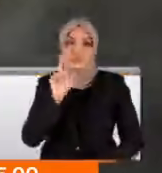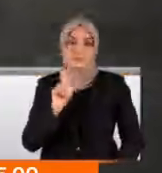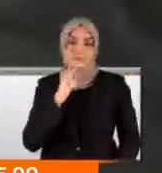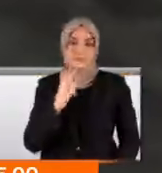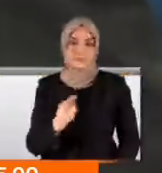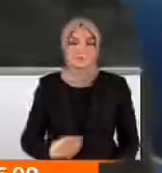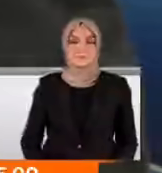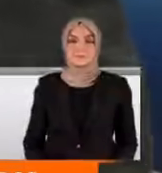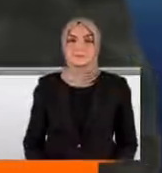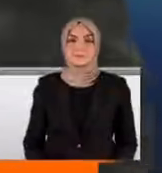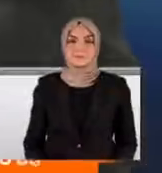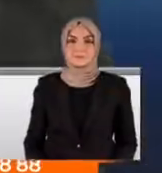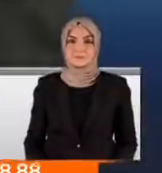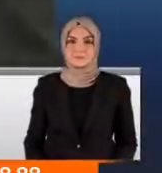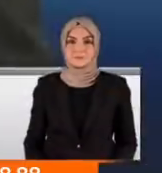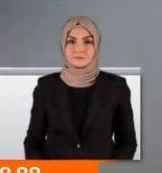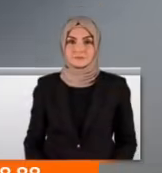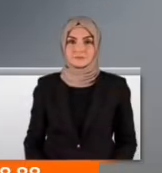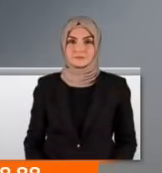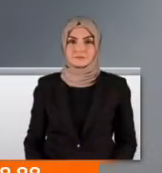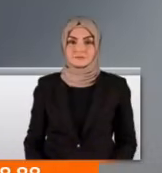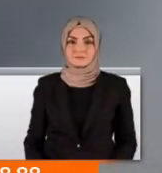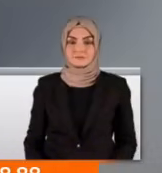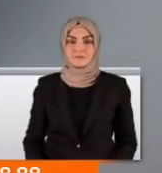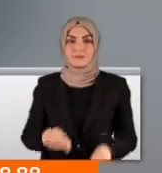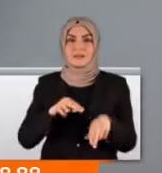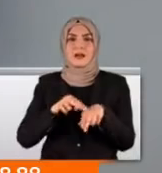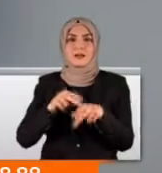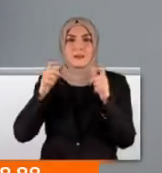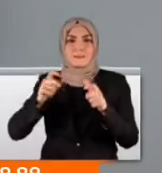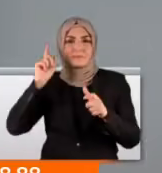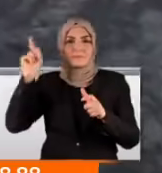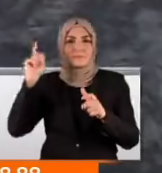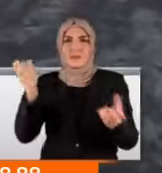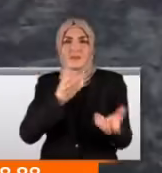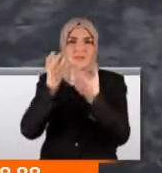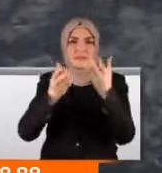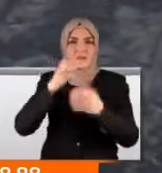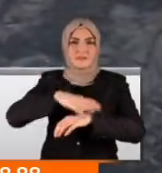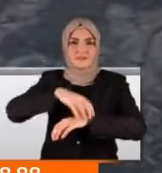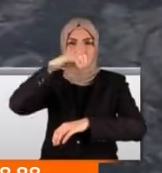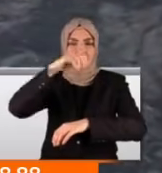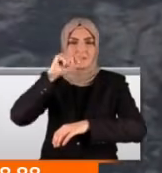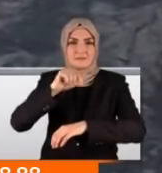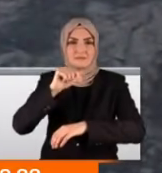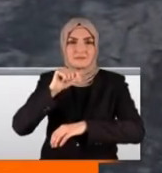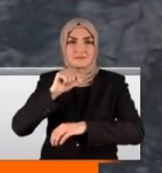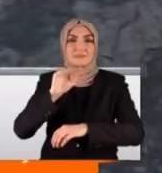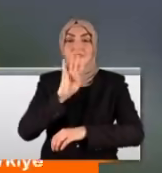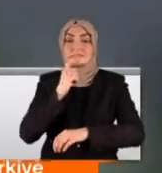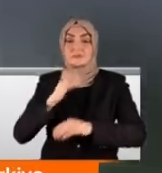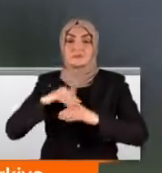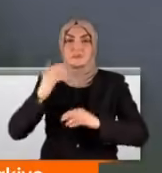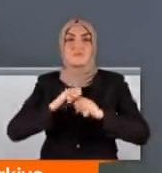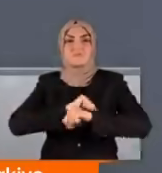gelir kısmi su baskınları meydana gelip yerdeki yanardağ kırk yıl sonra patladı küller nedeniyle uçak seferleri